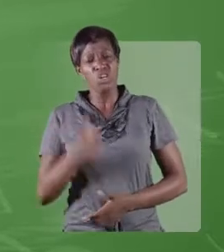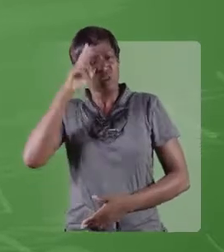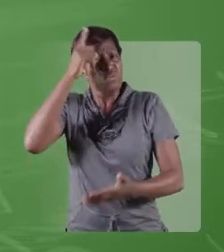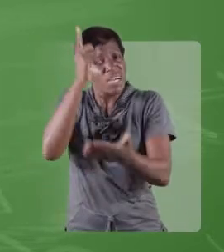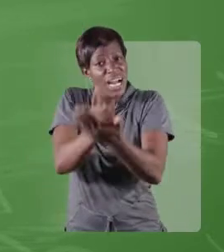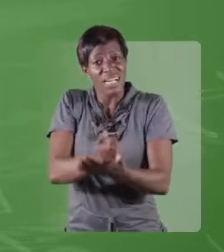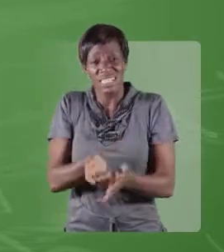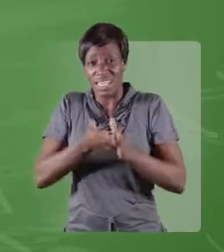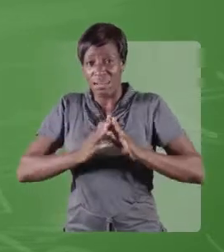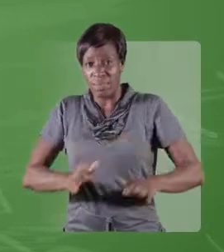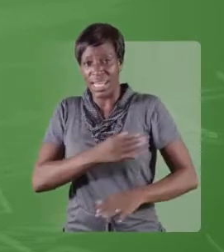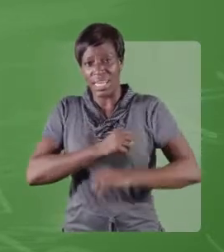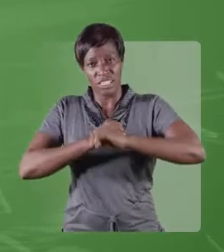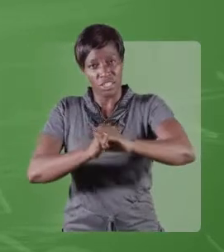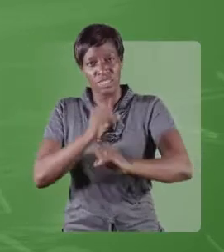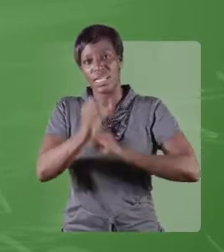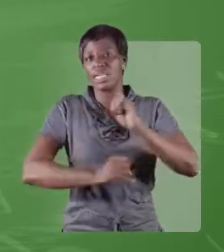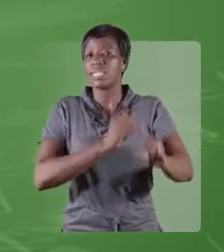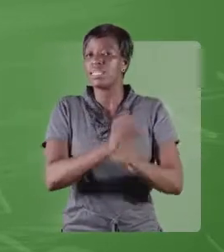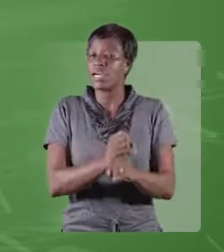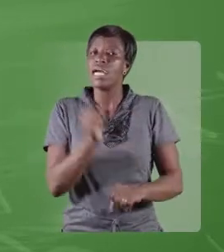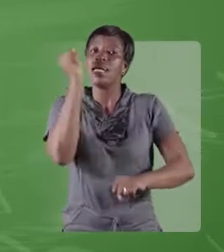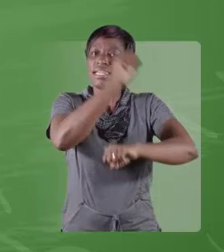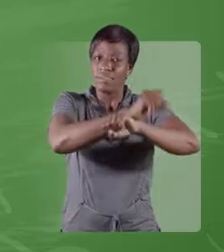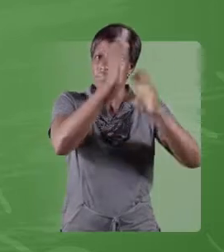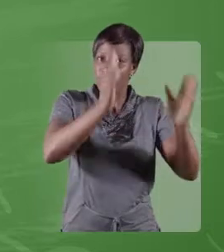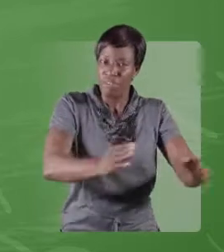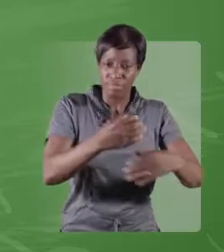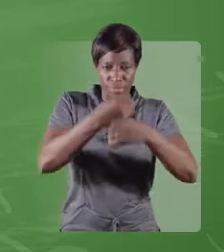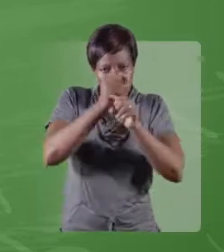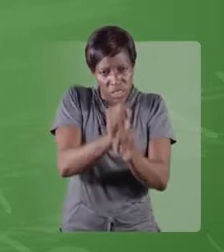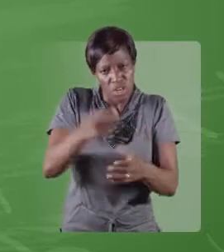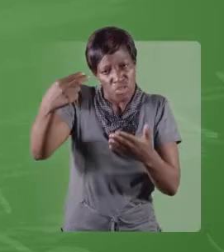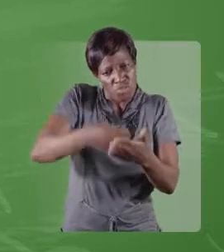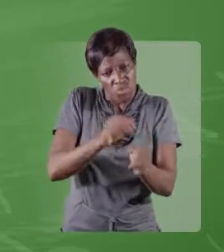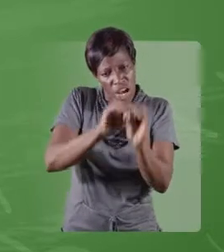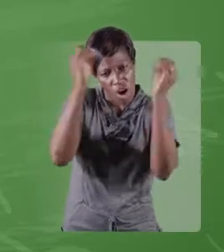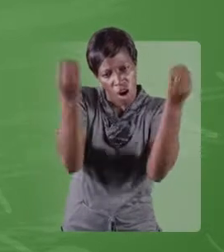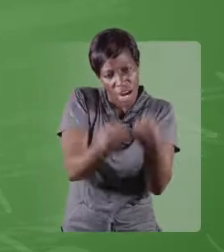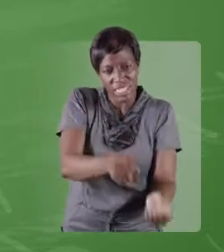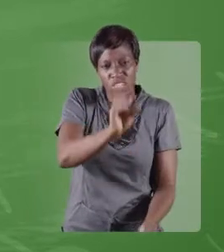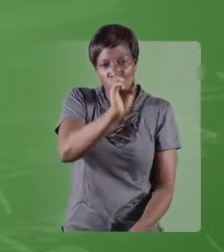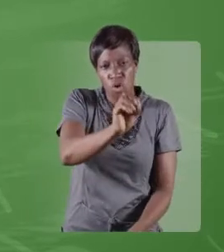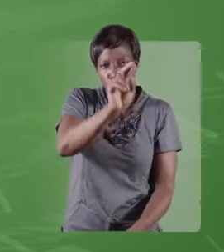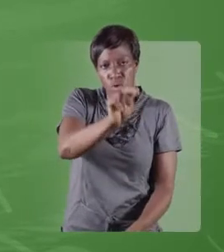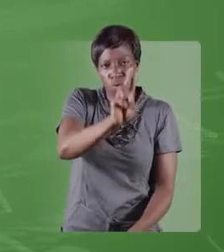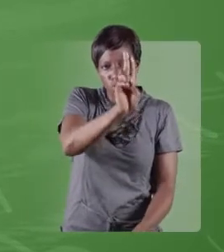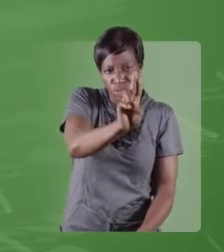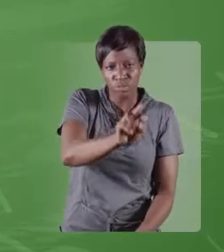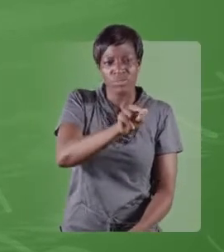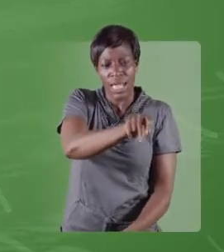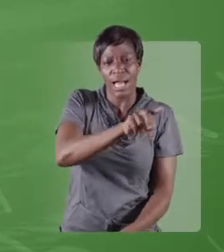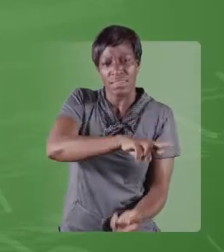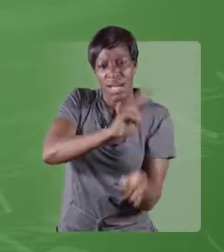sécurité internationale, les vainqueurs vont créer une nouvelle organisation, l'ONU, en